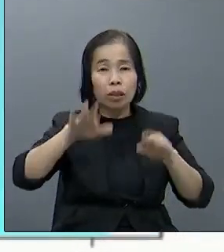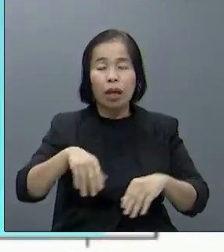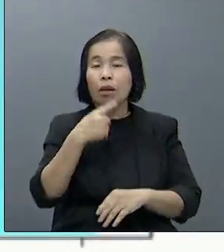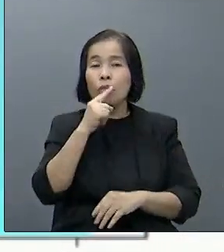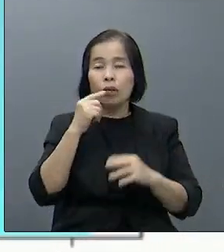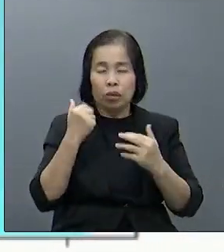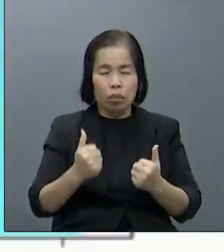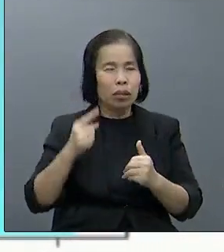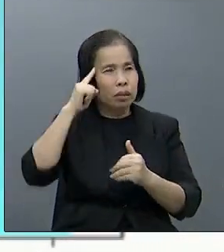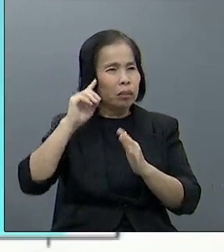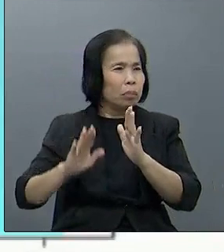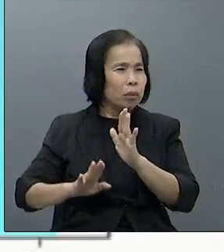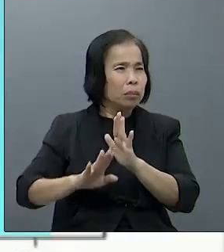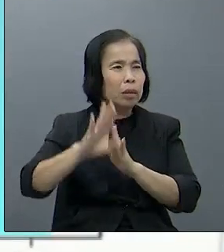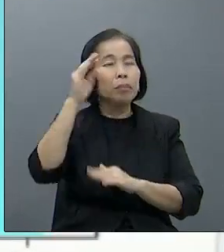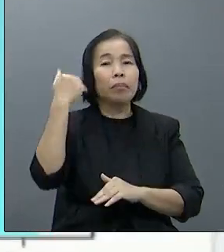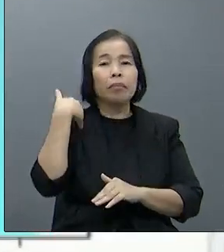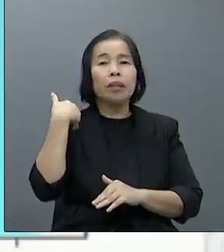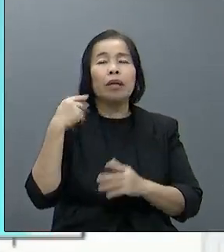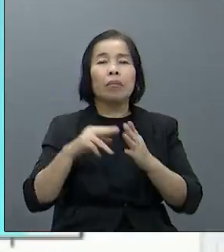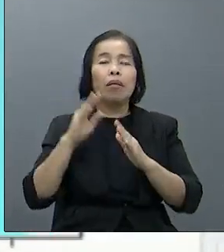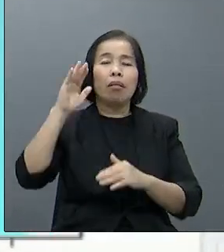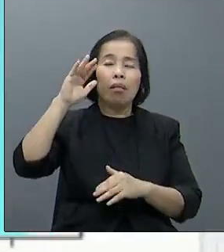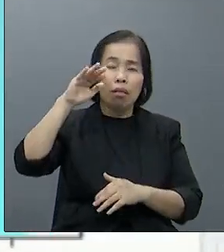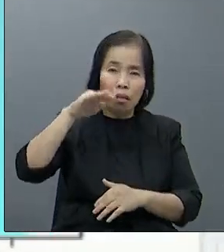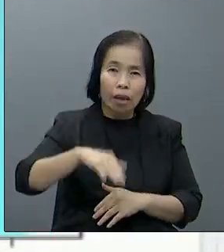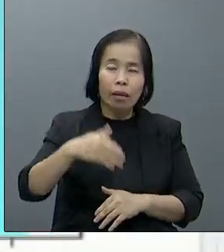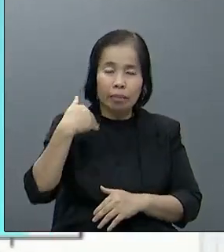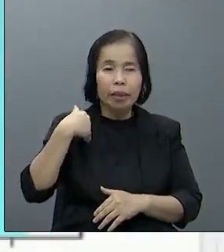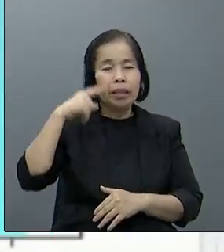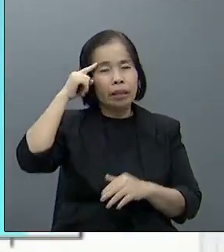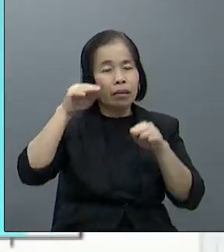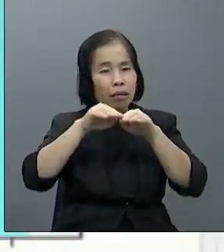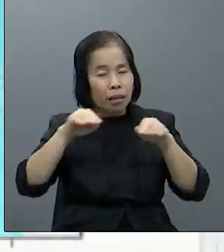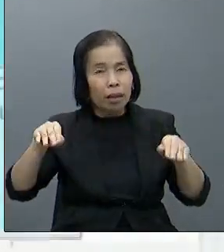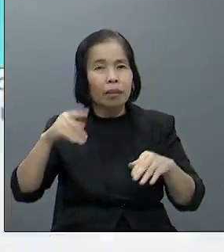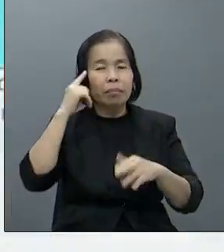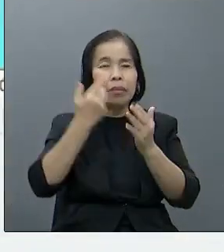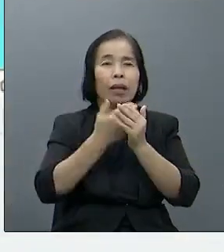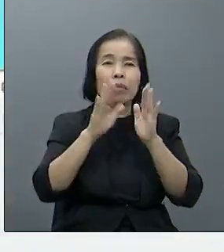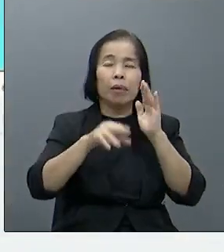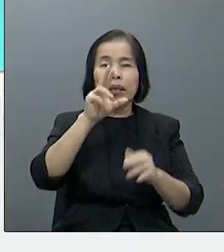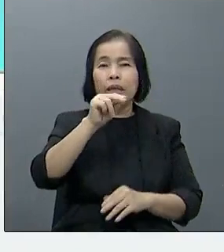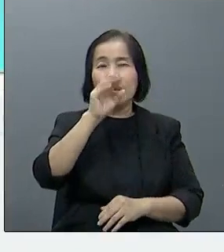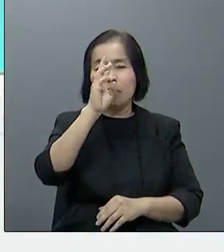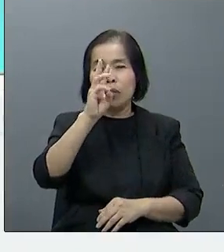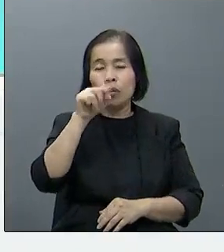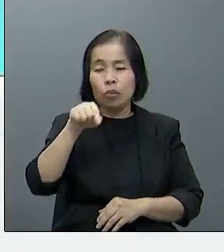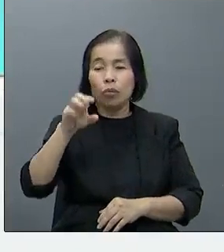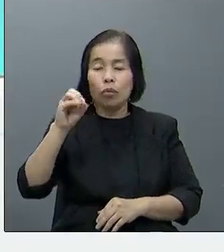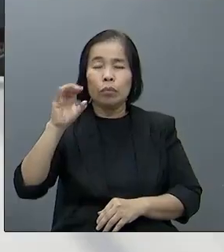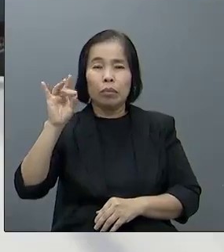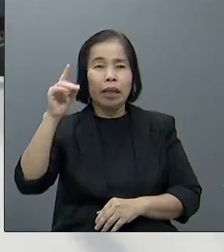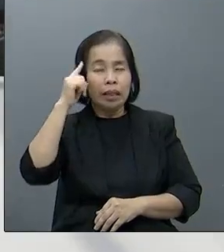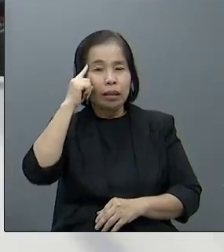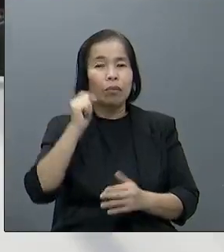เดี๋ยวโมเมนตัมการอ่อนผ้าเนี่ยจะเริ่มแผ่วลงละแนวต้านน่าจะอยู่ที่ 36. 85สตางค์ต่อดอลลาร์สหรัฐเงิน